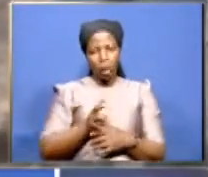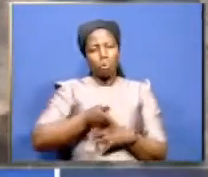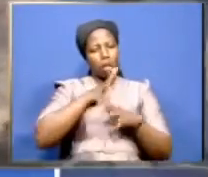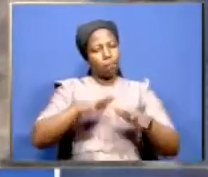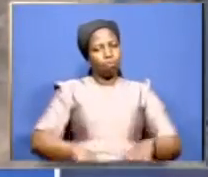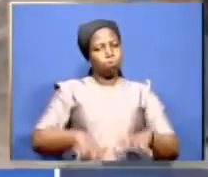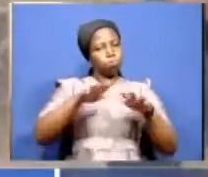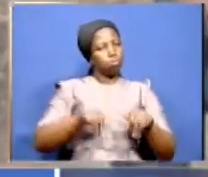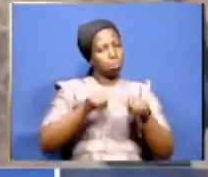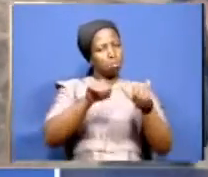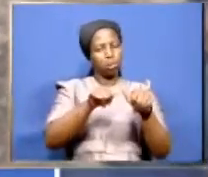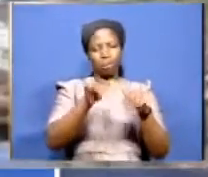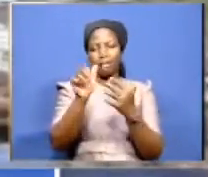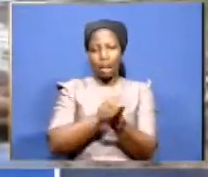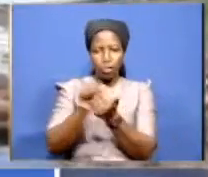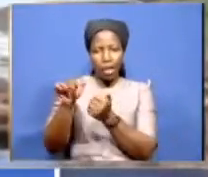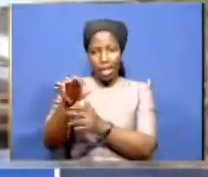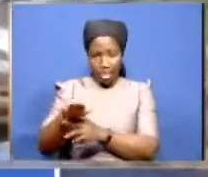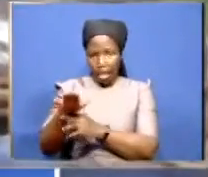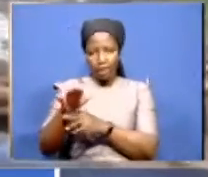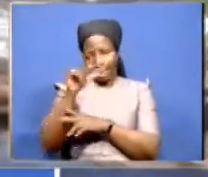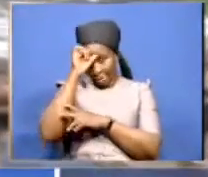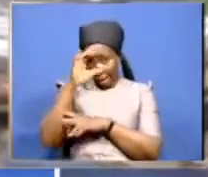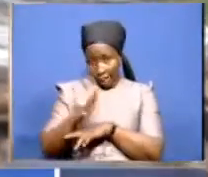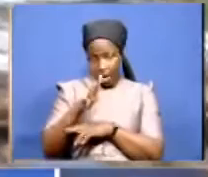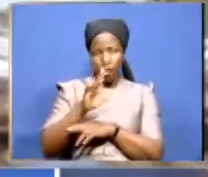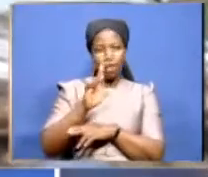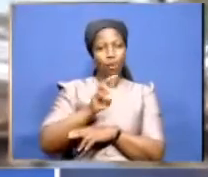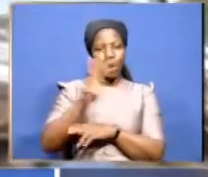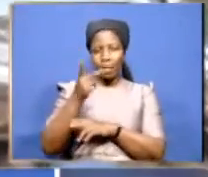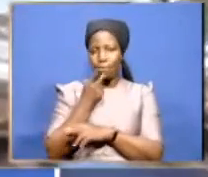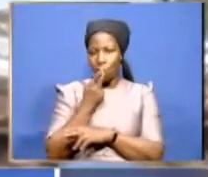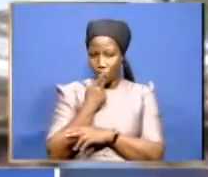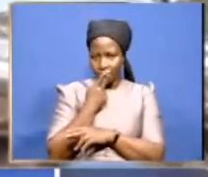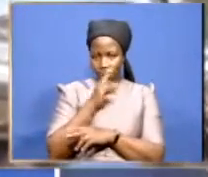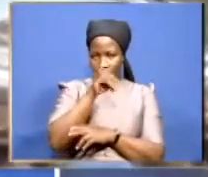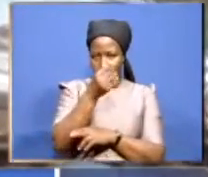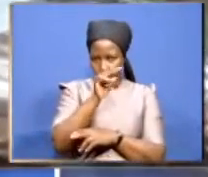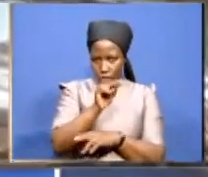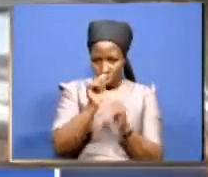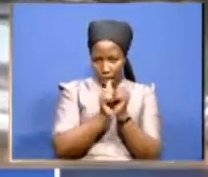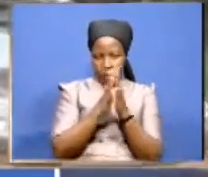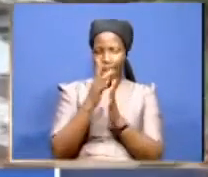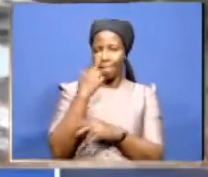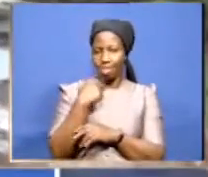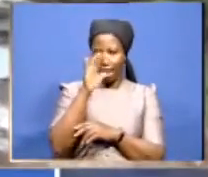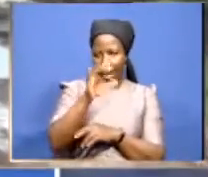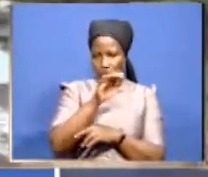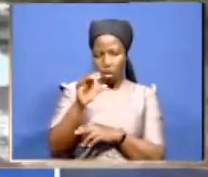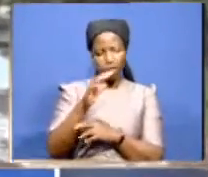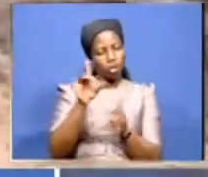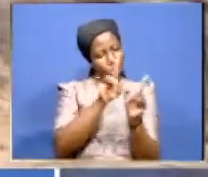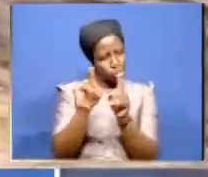uharibifu. Gavana wa Pokot Magharibi John Lonyangapuo na maafisa wa shirika la Msalaba Mwekundu walikwama kwenye